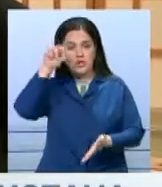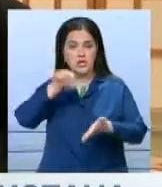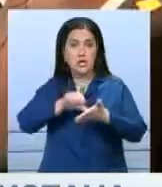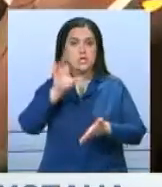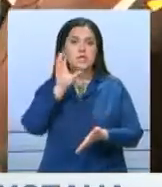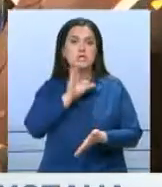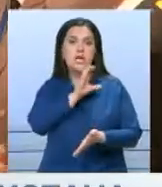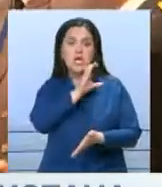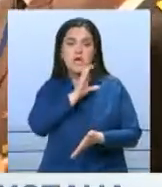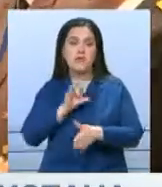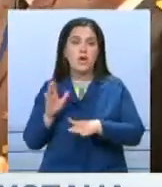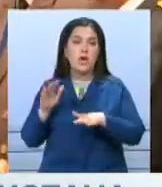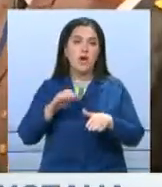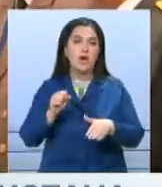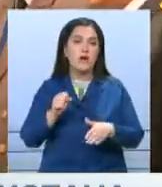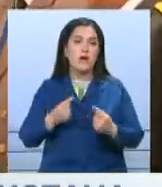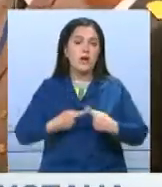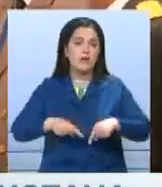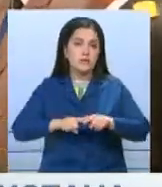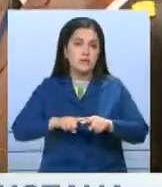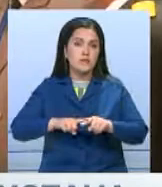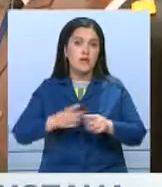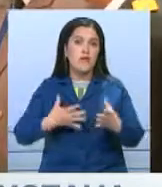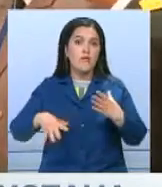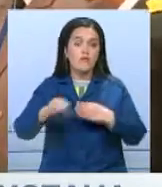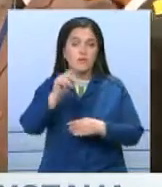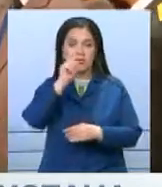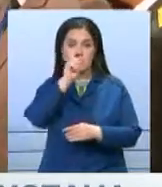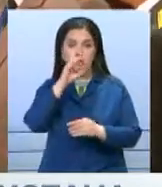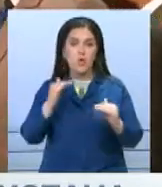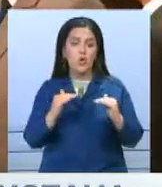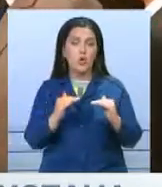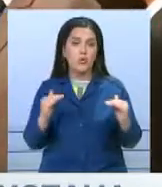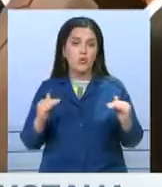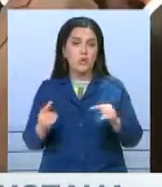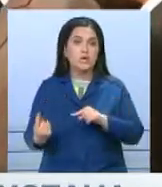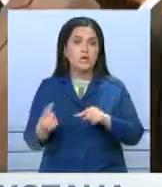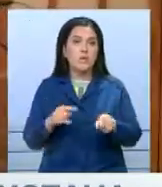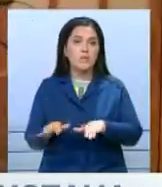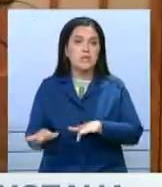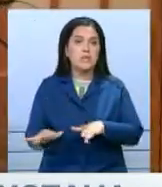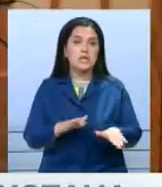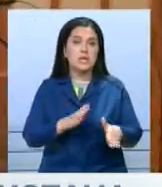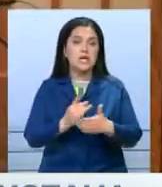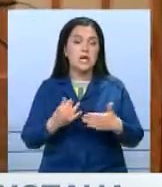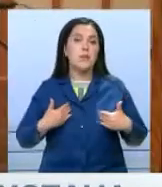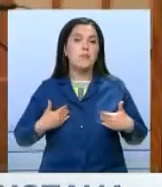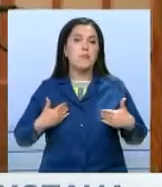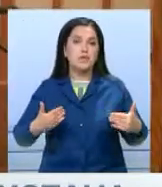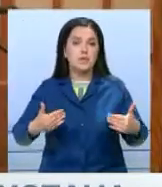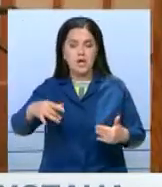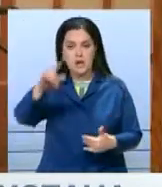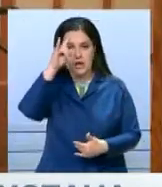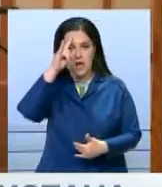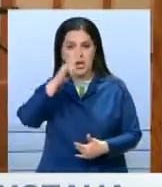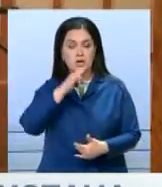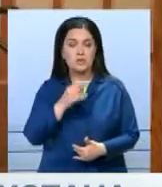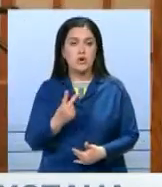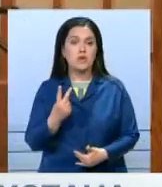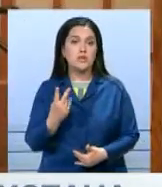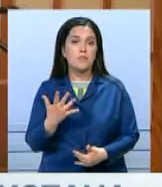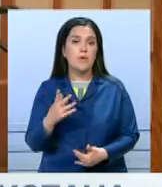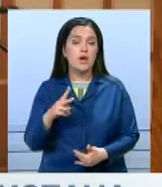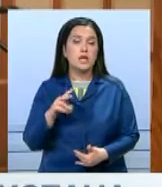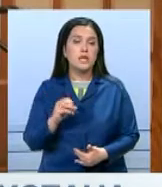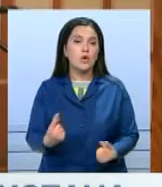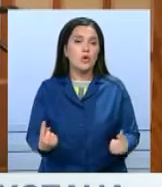североатлантического альянса все они отметили хороший уровень взаимодействия между сторонами и поздравили казахстан с четверть